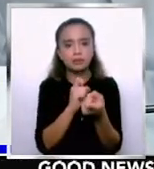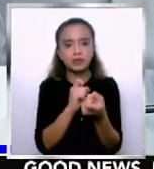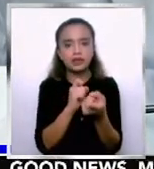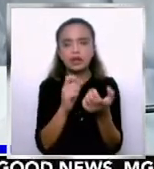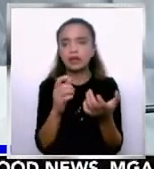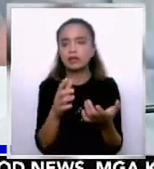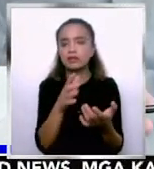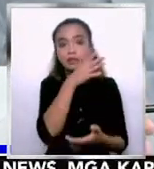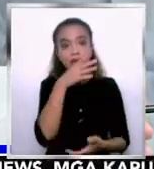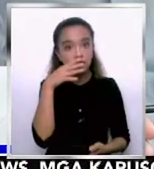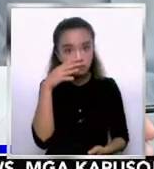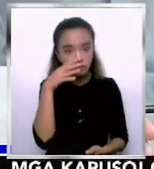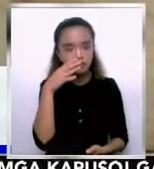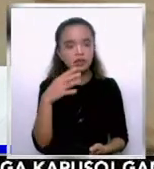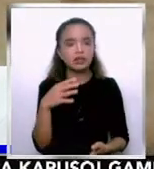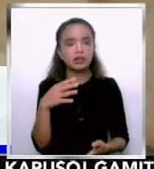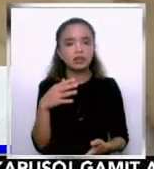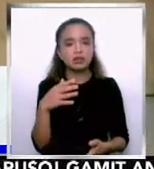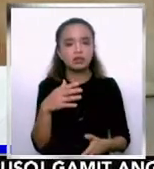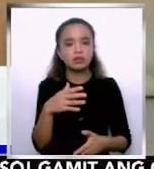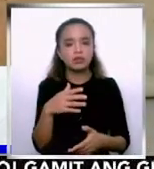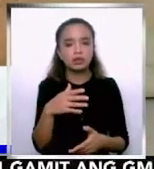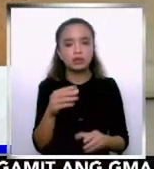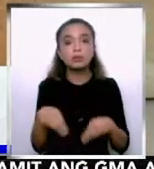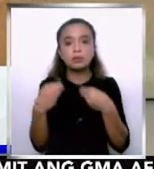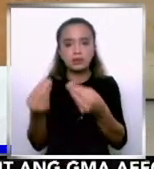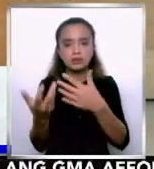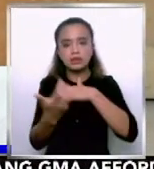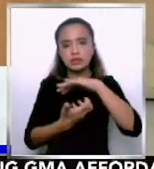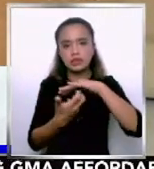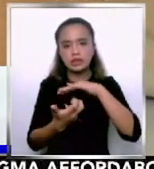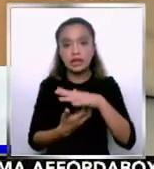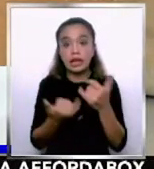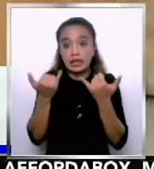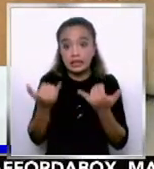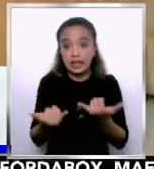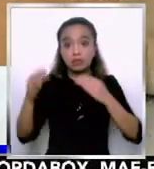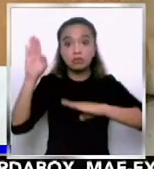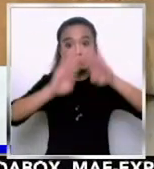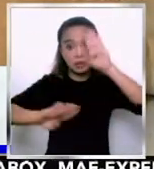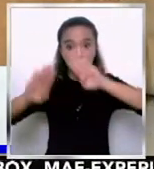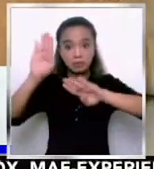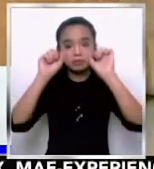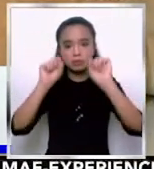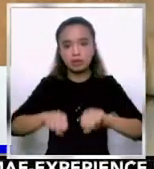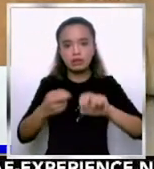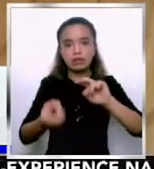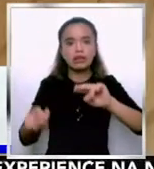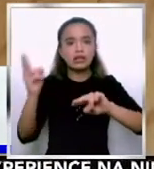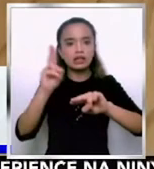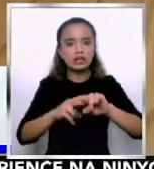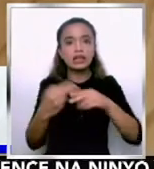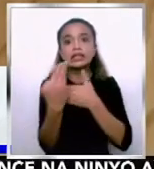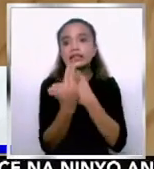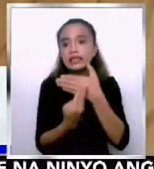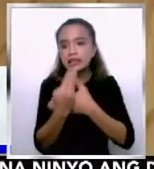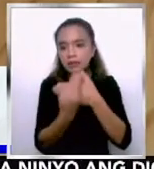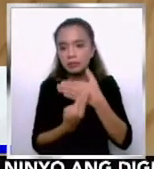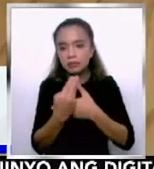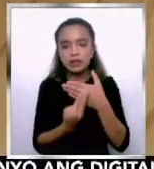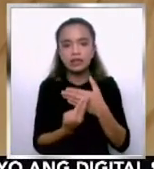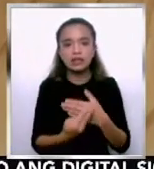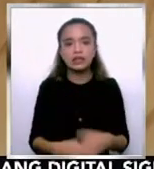gate to the consumer. Problema rin ngayon ang posibleng pagtaas ng presyo ng tinapay. Ang Pinoy Tasty at